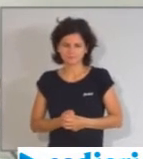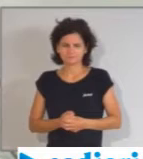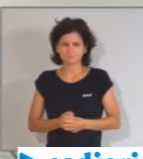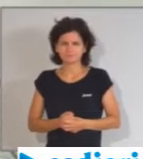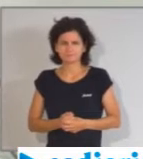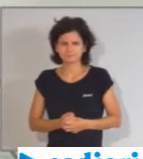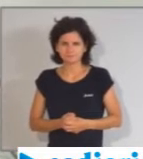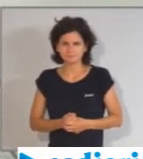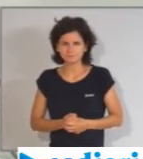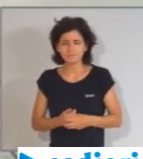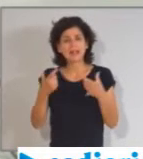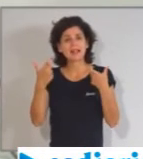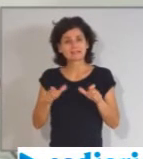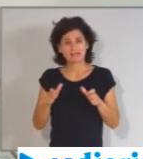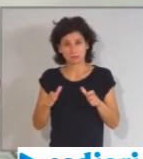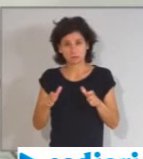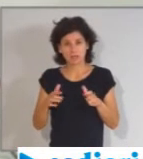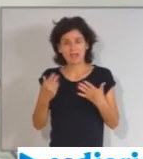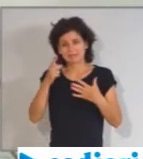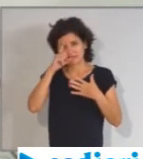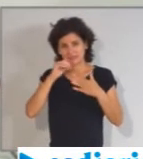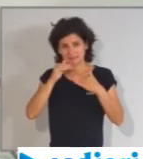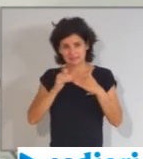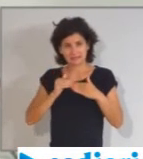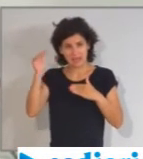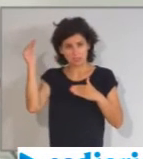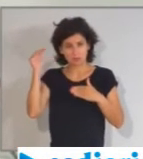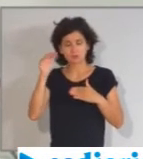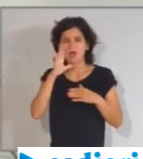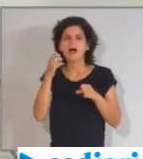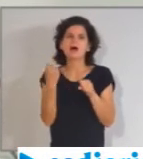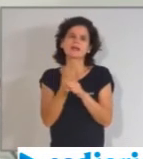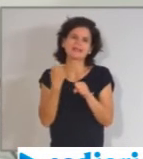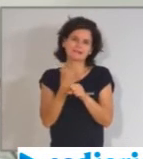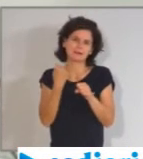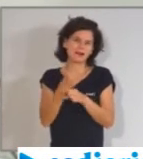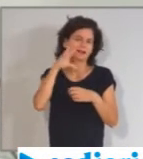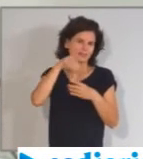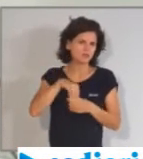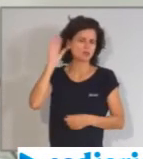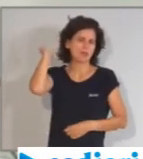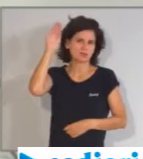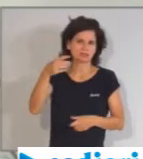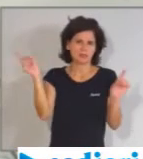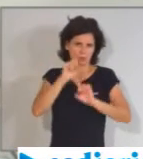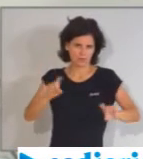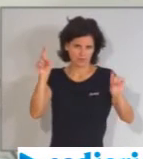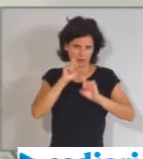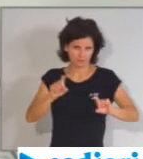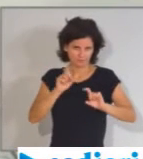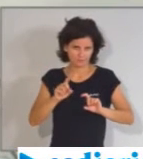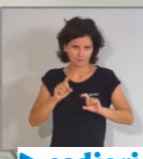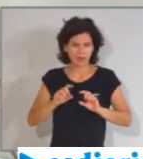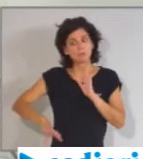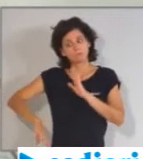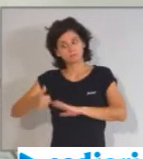En concret, la assignatura és una qüestió que haurà de treballar ara la Conselleria d'Educació, Cultura i Esport en la seqüenciació,